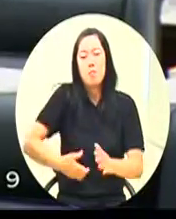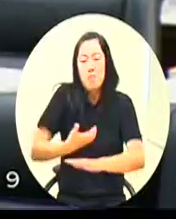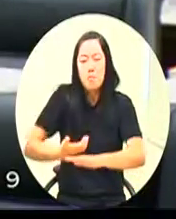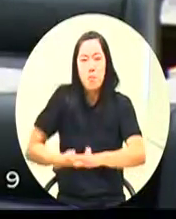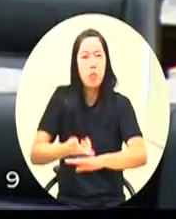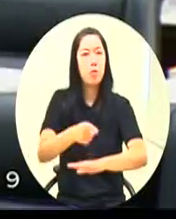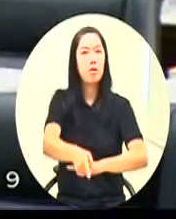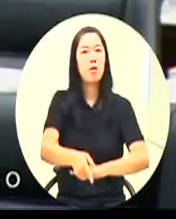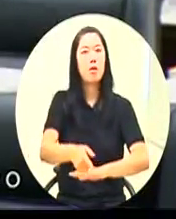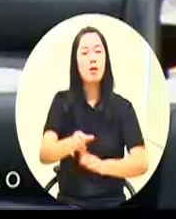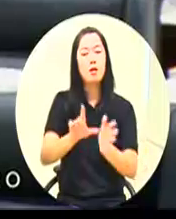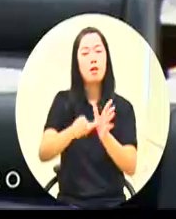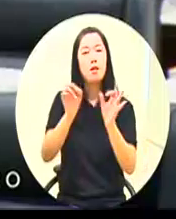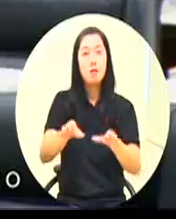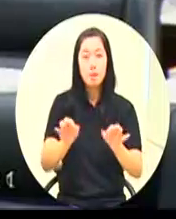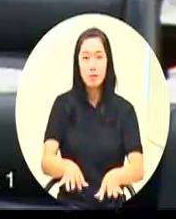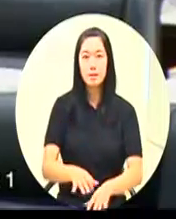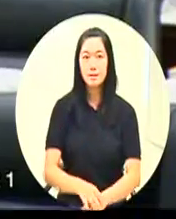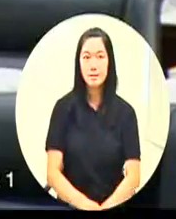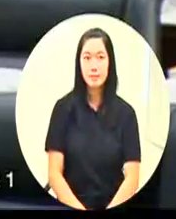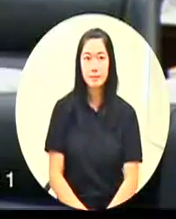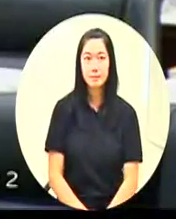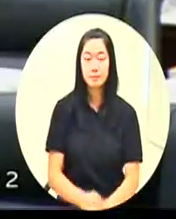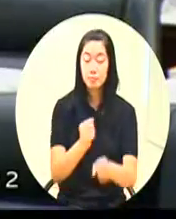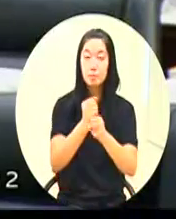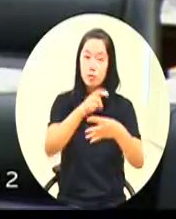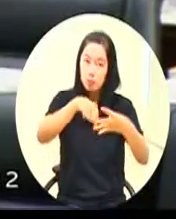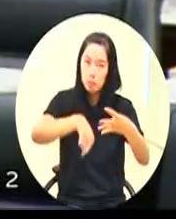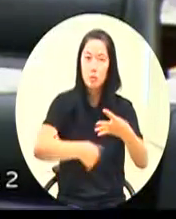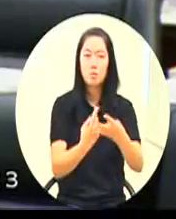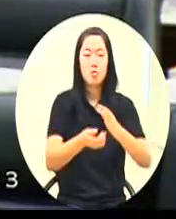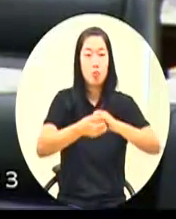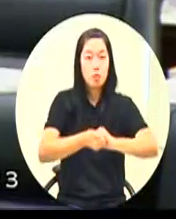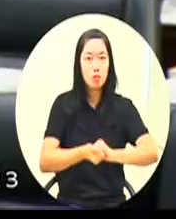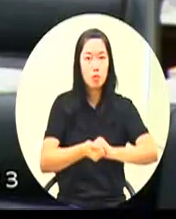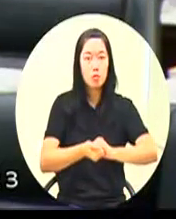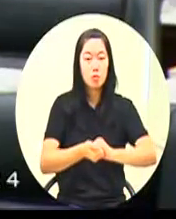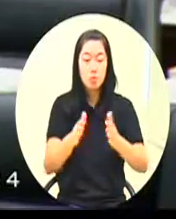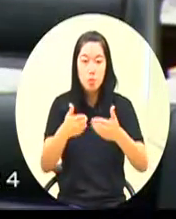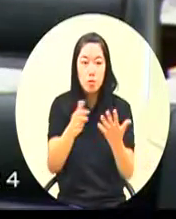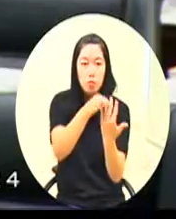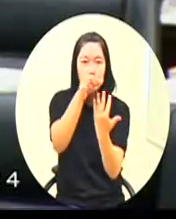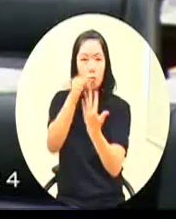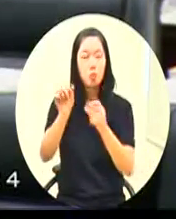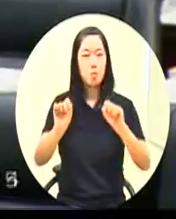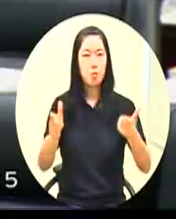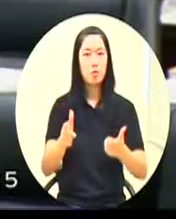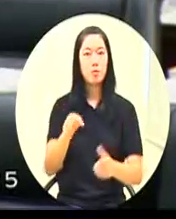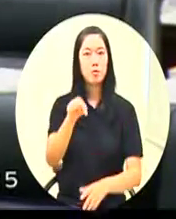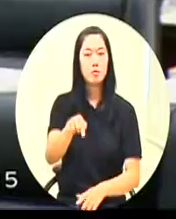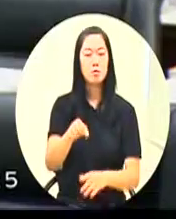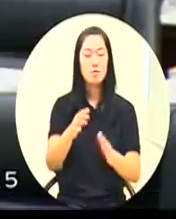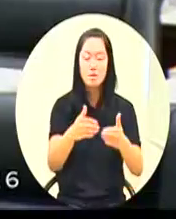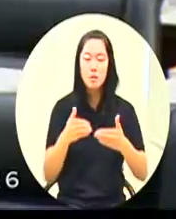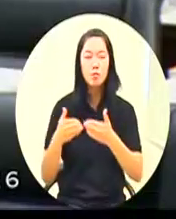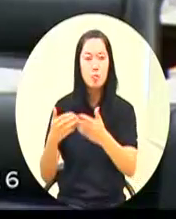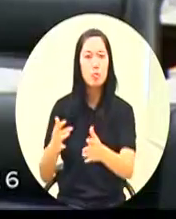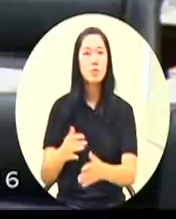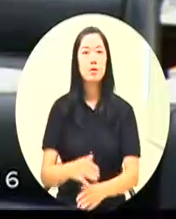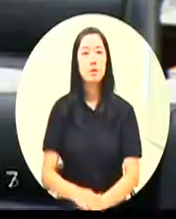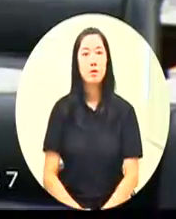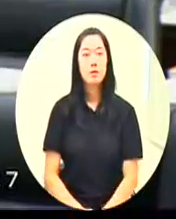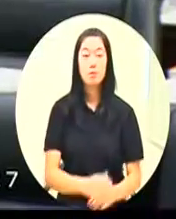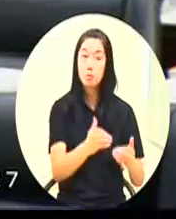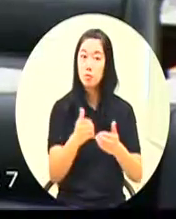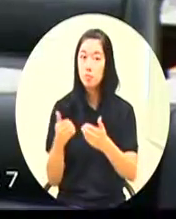要有一个了断啊。那我常讲哦，做事情的了断不是因为你要不要选举，而是这个事你应不应该做，应